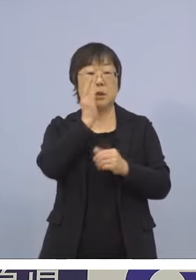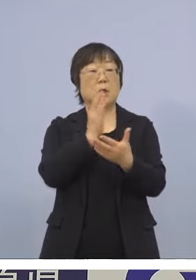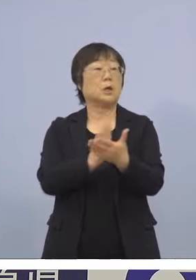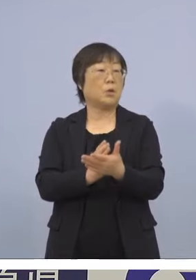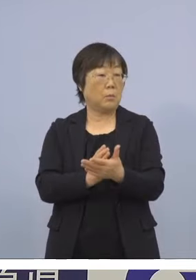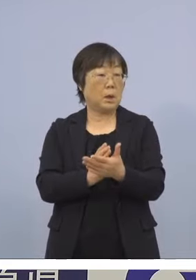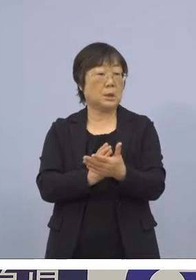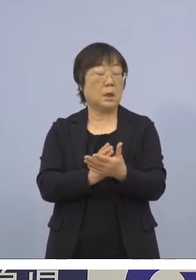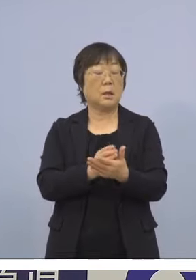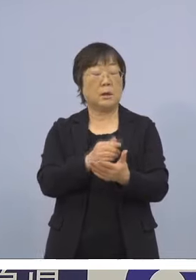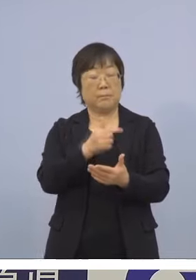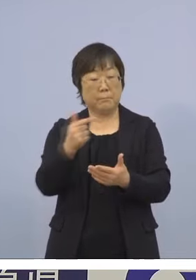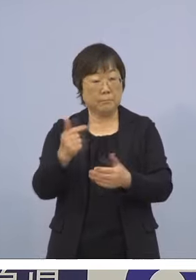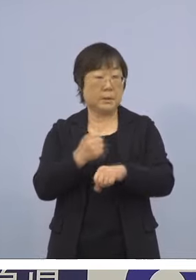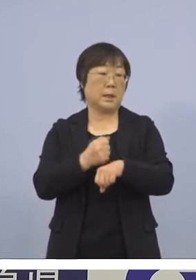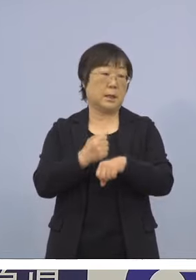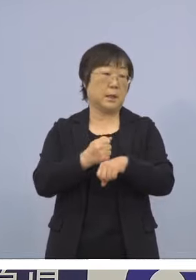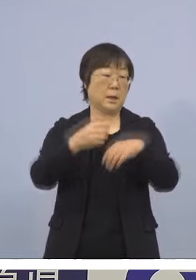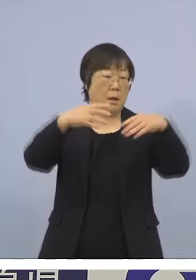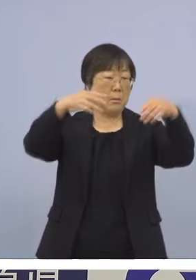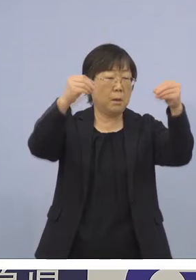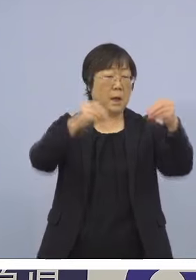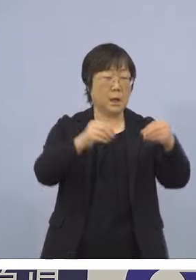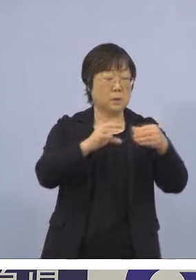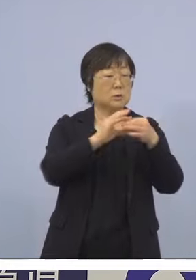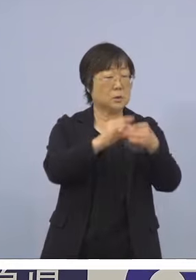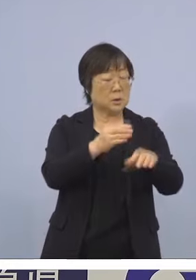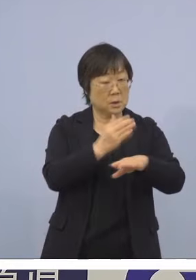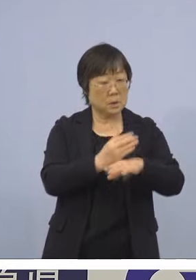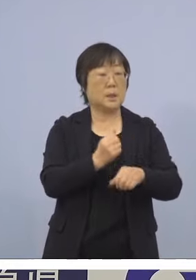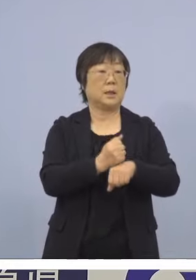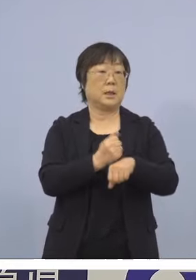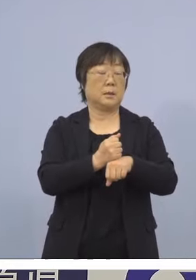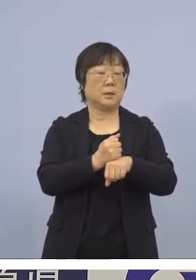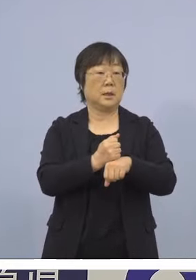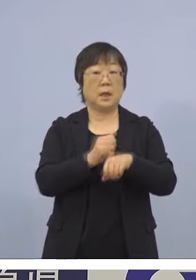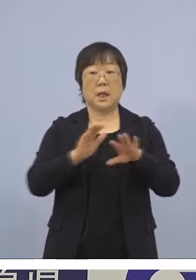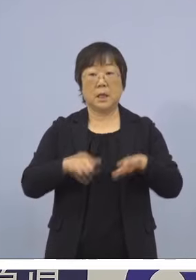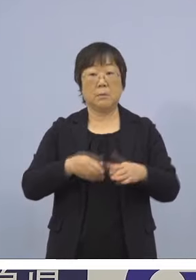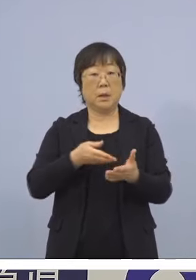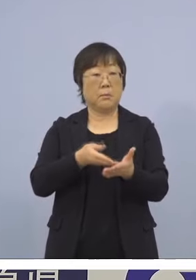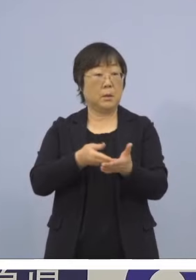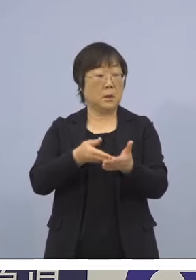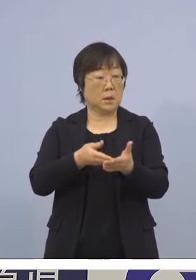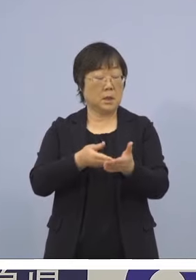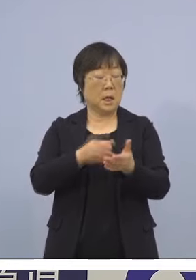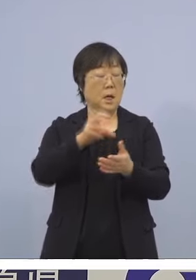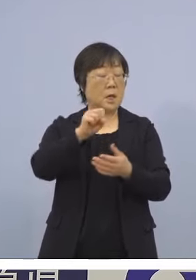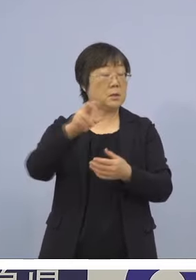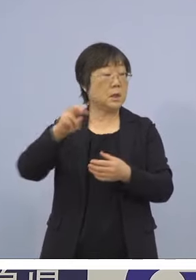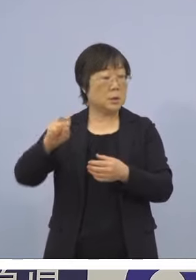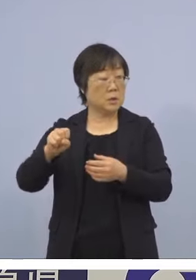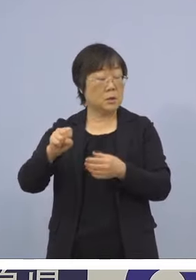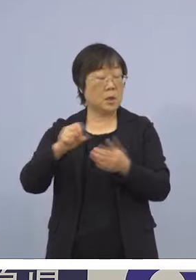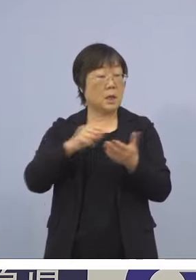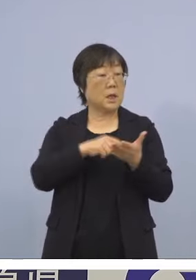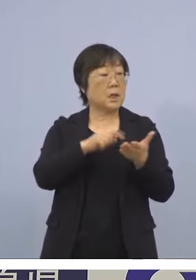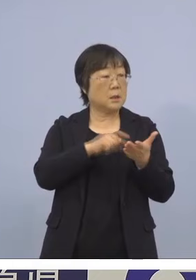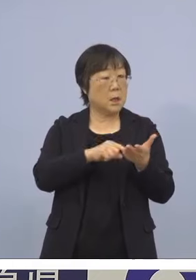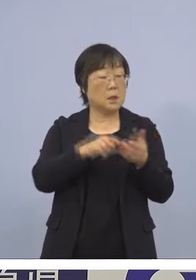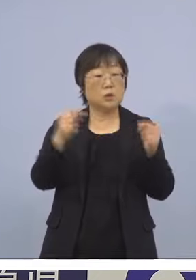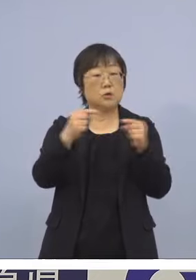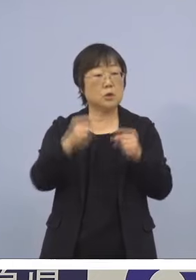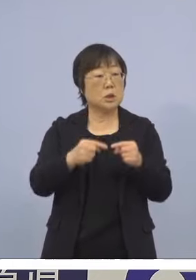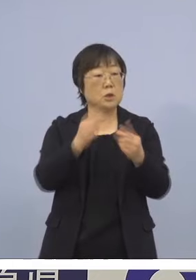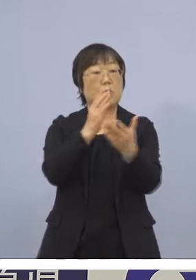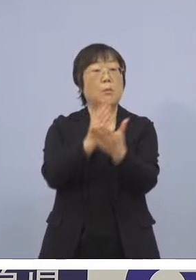と大変なことになる、停電が続くと大変なことになる、そして今申し上げました SNS 携帯電話にしても通信